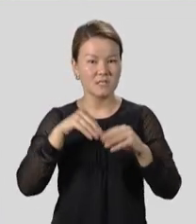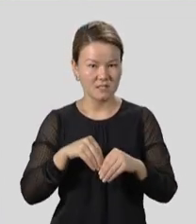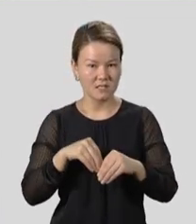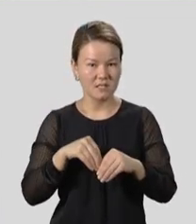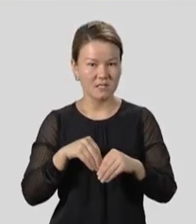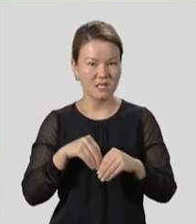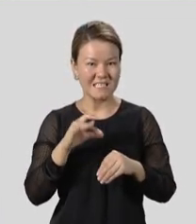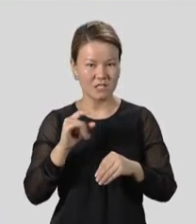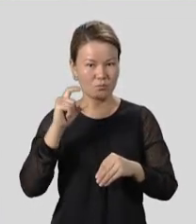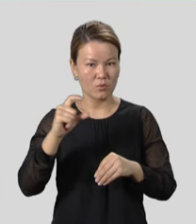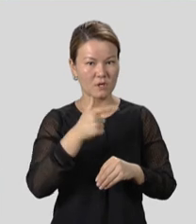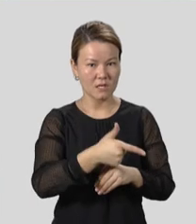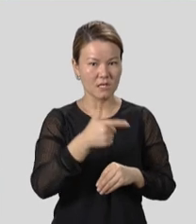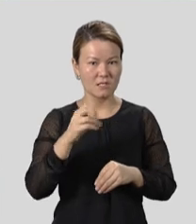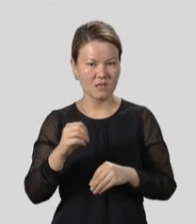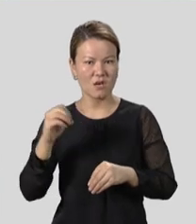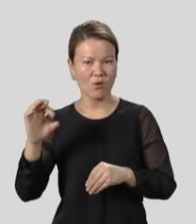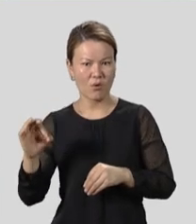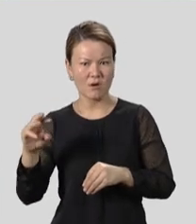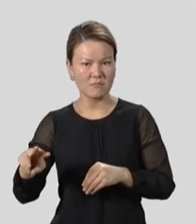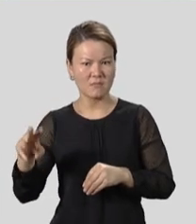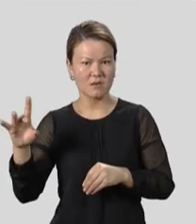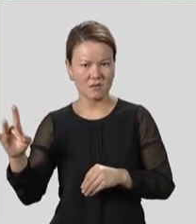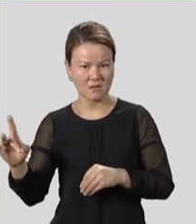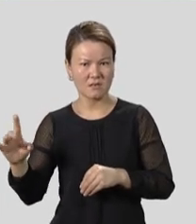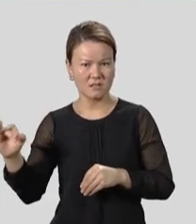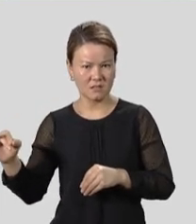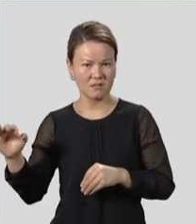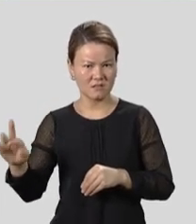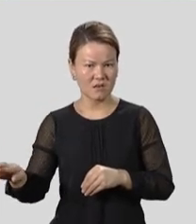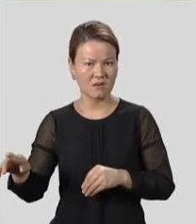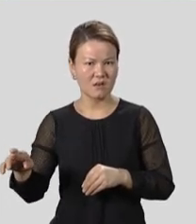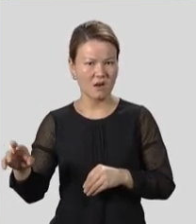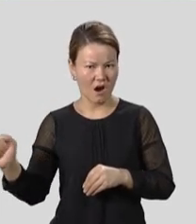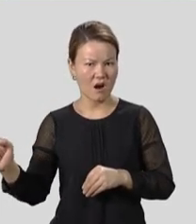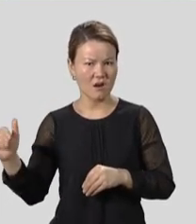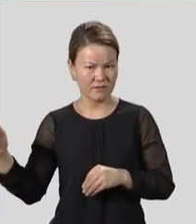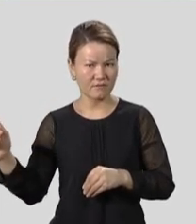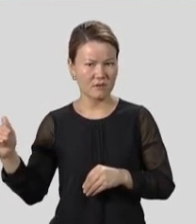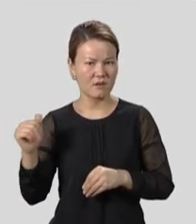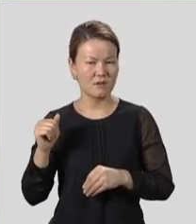Объединение из букв «г», «е», «о», «м», «т», «р» и «я», «а», «ф».